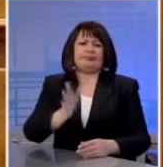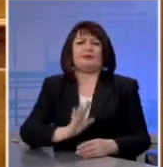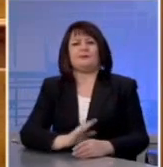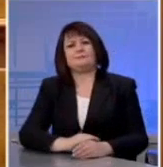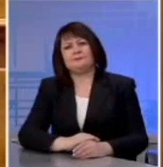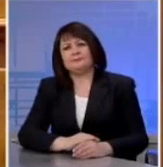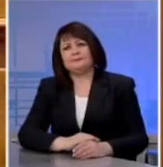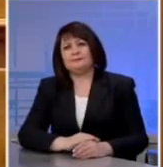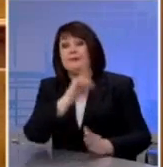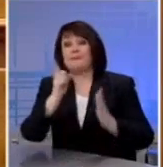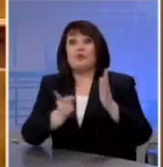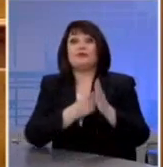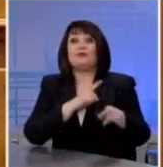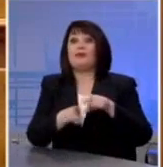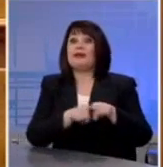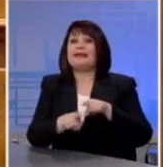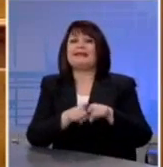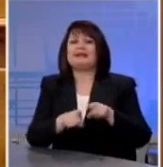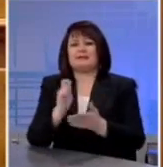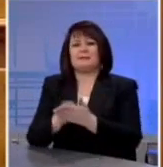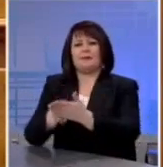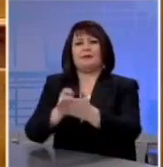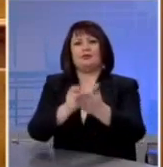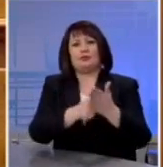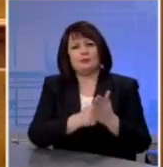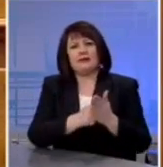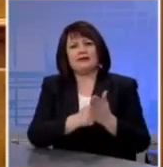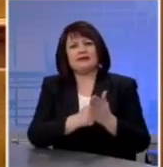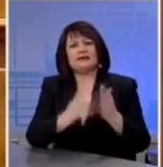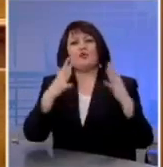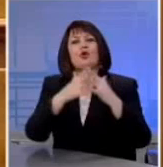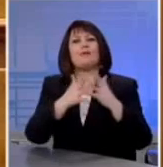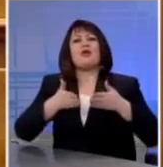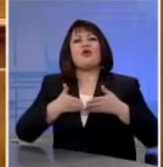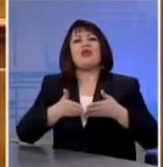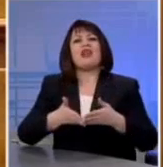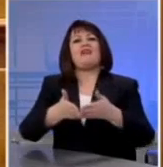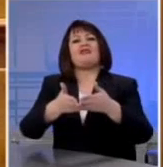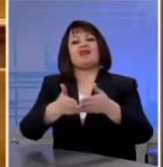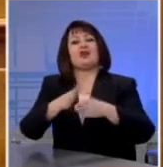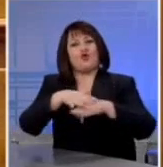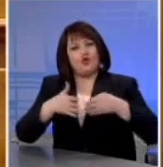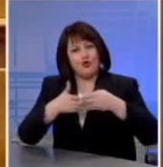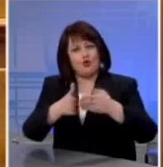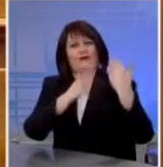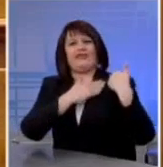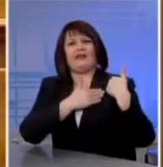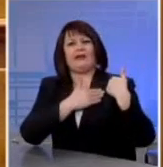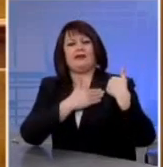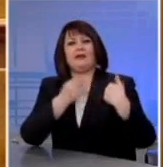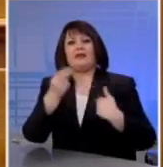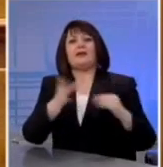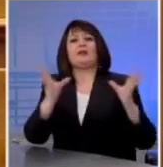απεμπλέκονται για πρώτη φορά από τις πληρωμές που αναλαμβάνει το πολεμικό ναυτικό. Κι όμως στην υπόθεση των